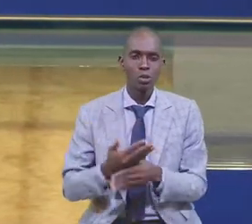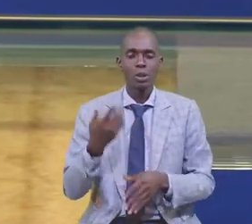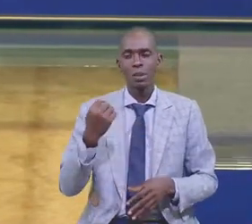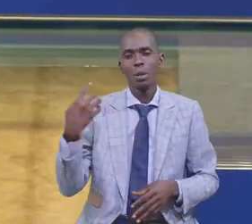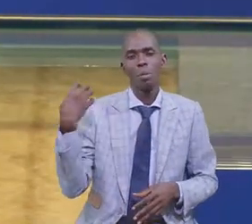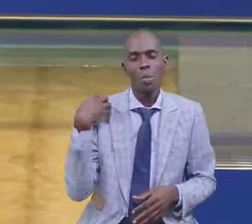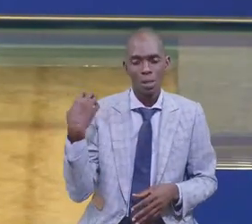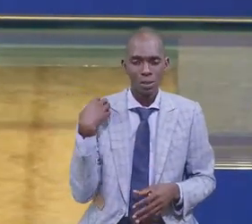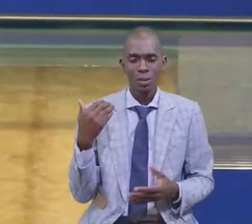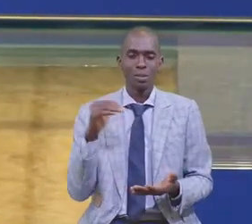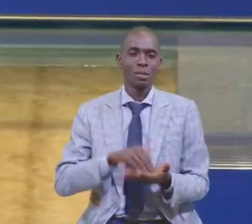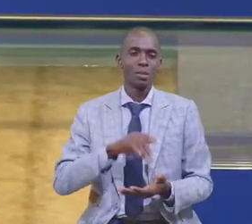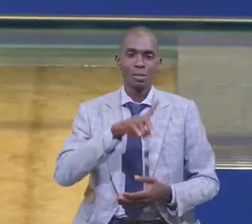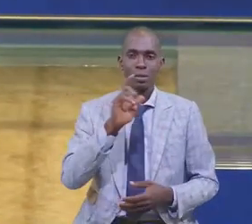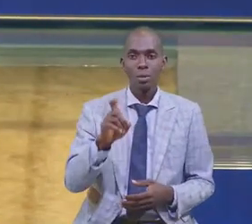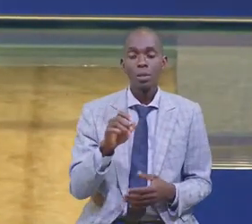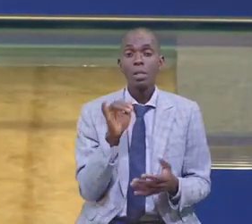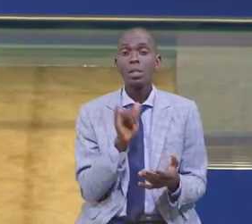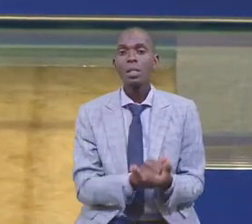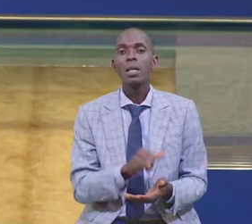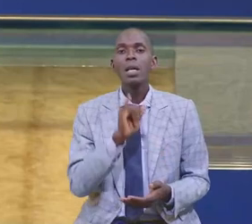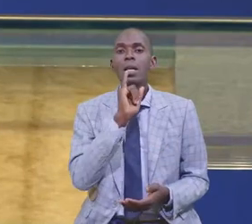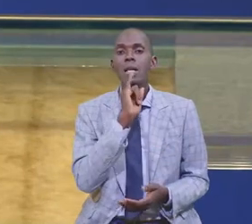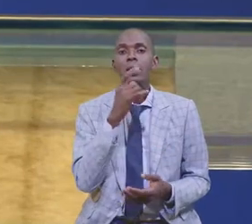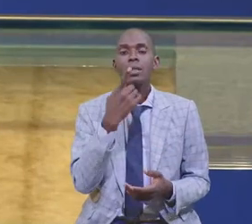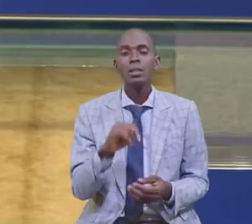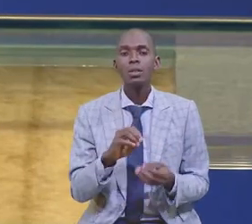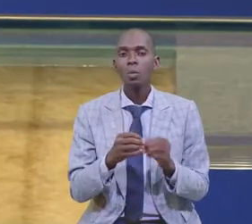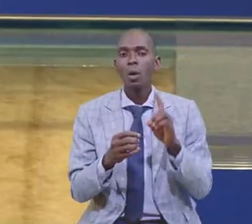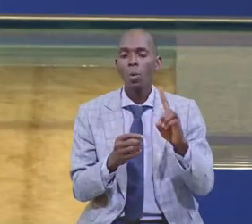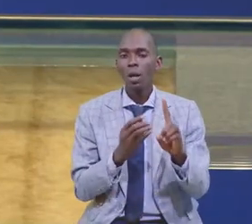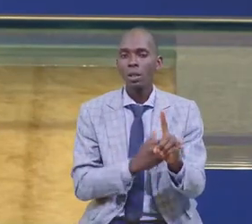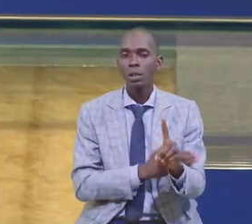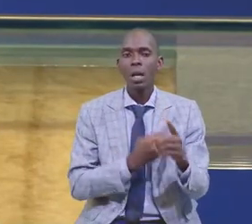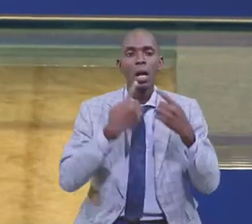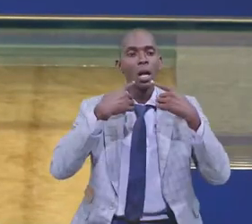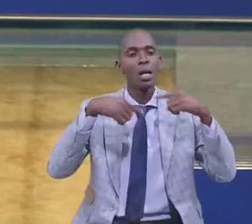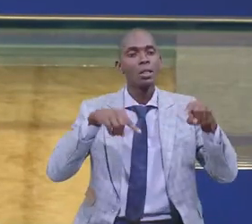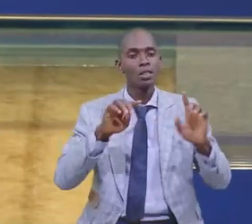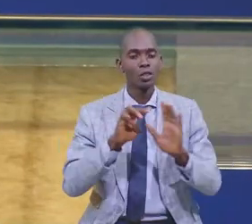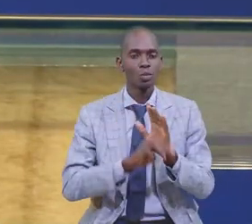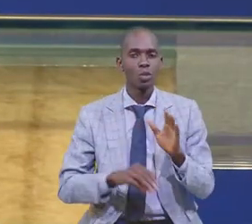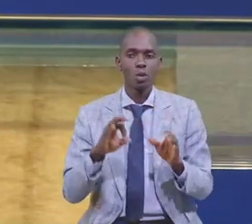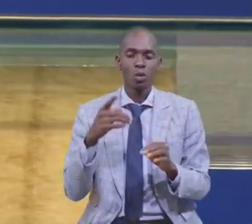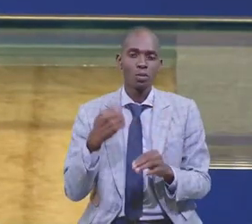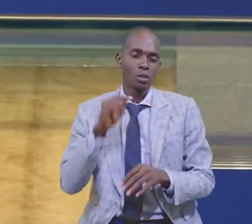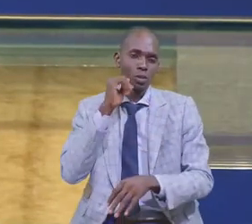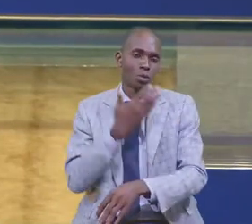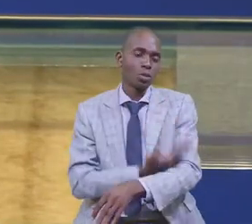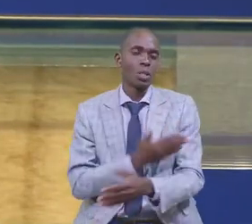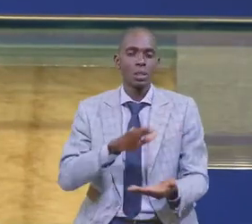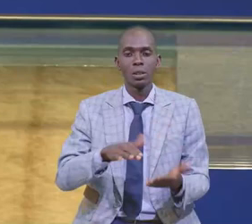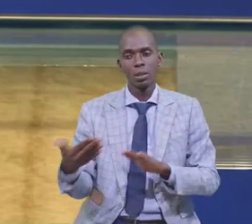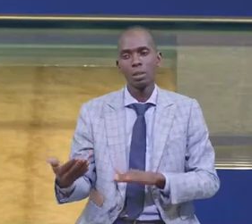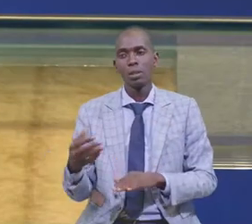maître? Ça, c'est l'annonce de la mort de la fille. Quelle que soit la